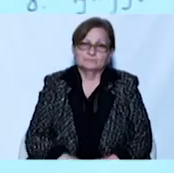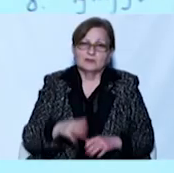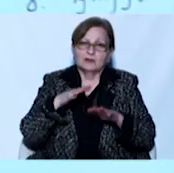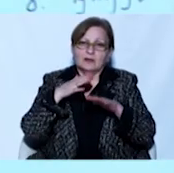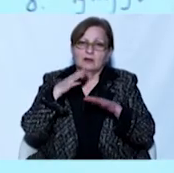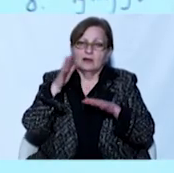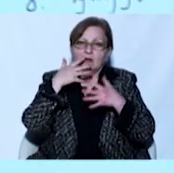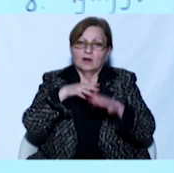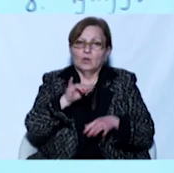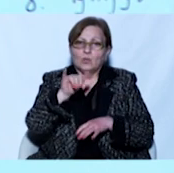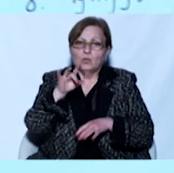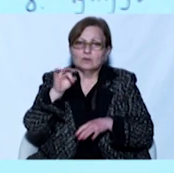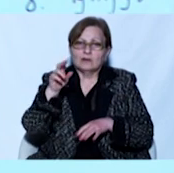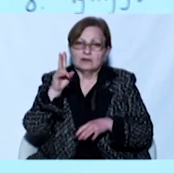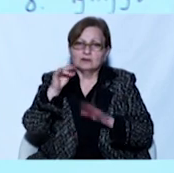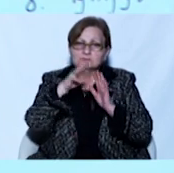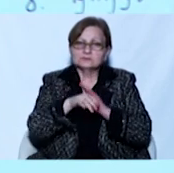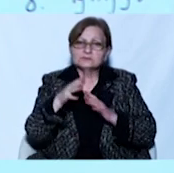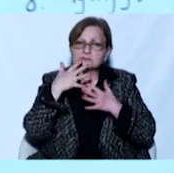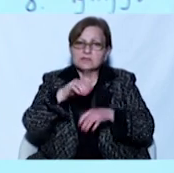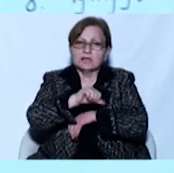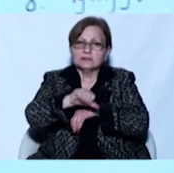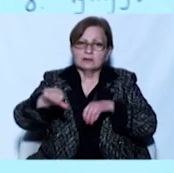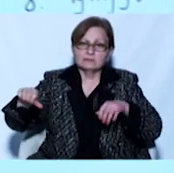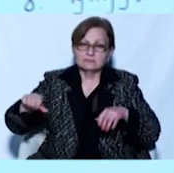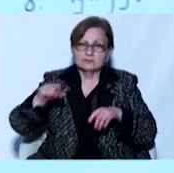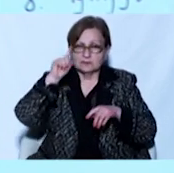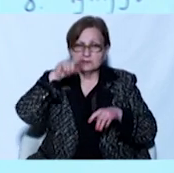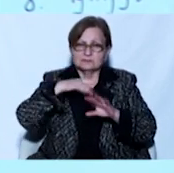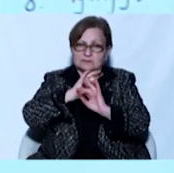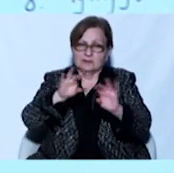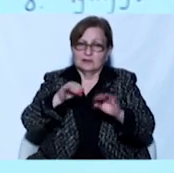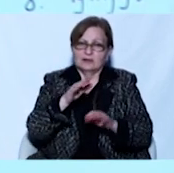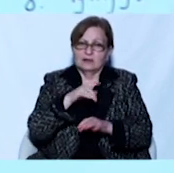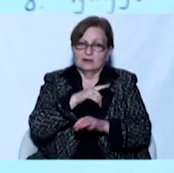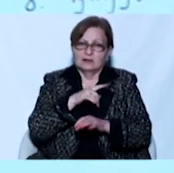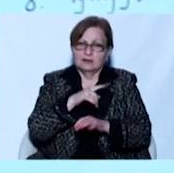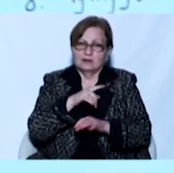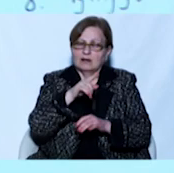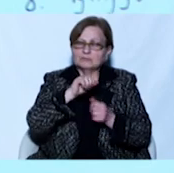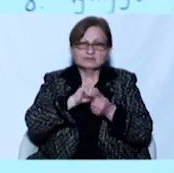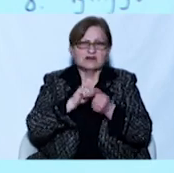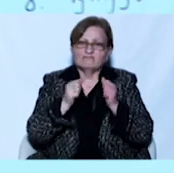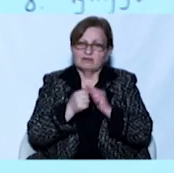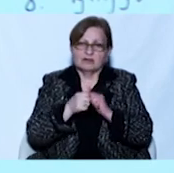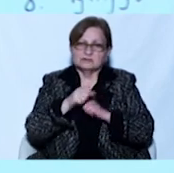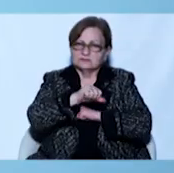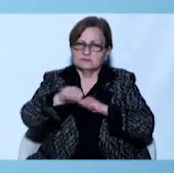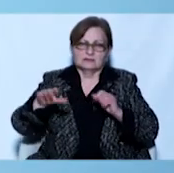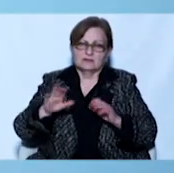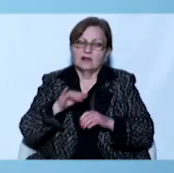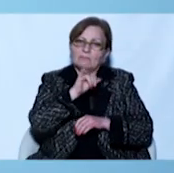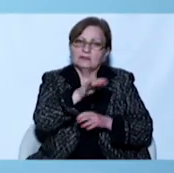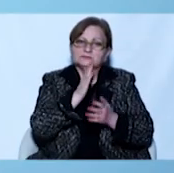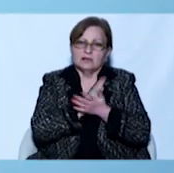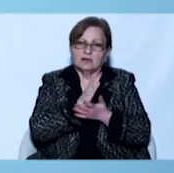ურეკს აქვს როგორი სანაპირო? ტექსტიდან ჩვენ გვახსოვს, რომ მას არ აქვს ქვიანი სანაპირო. ურეკს